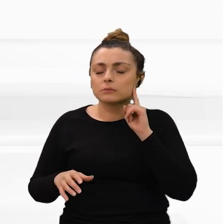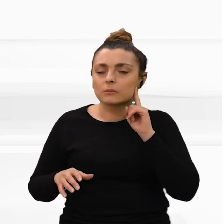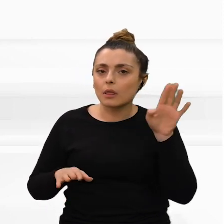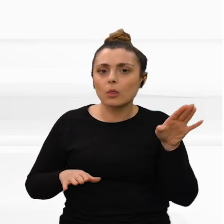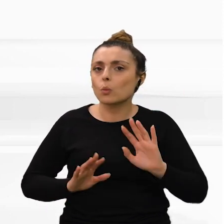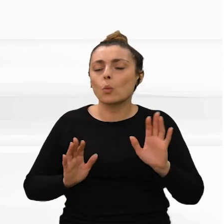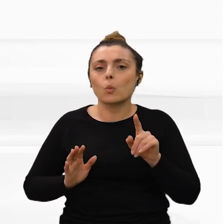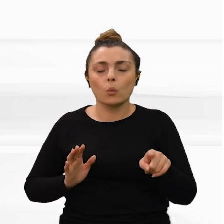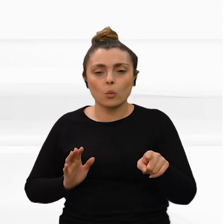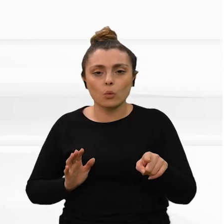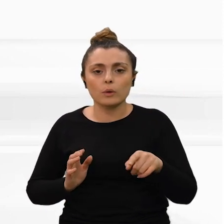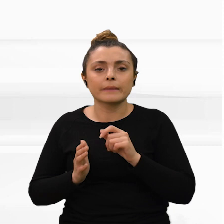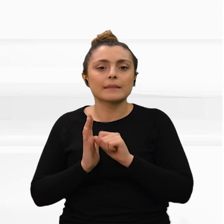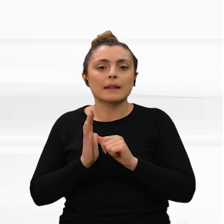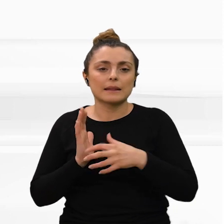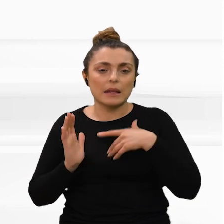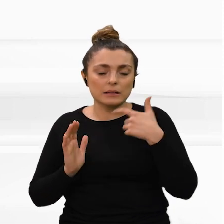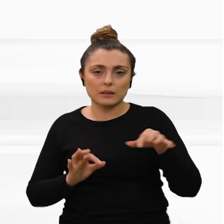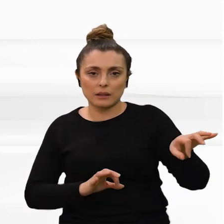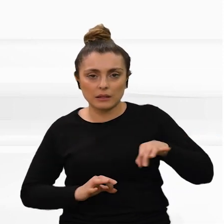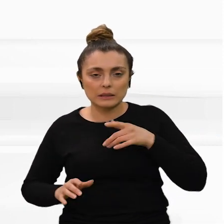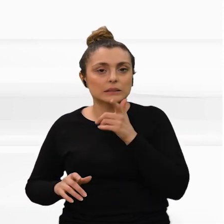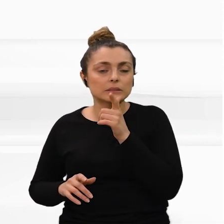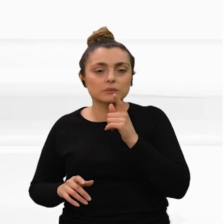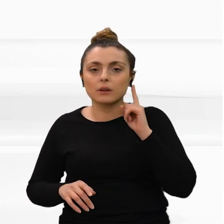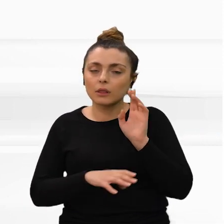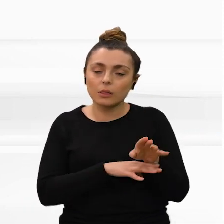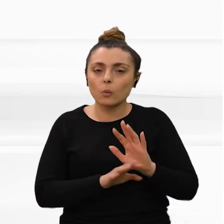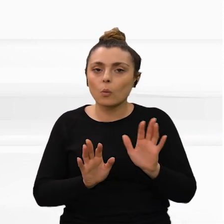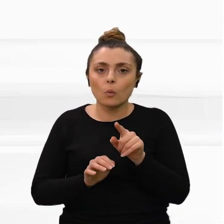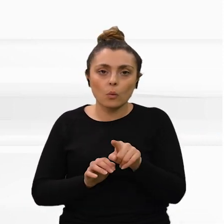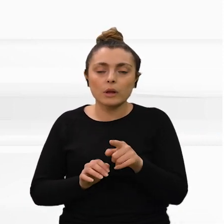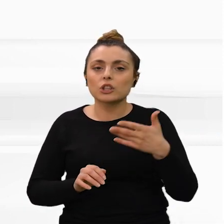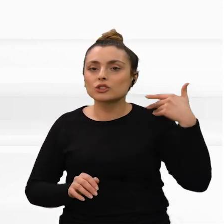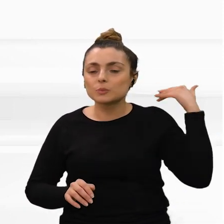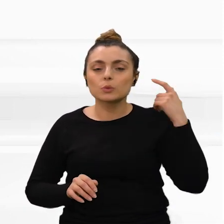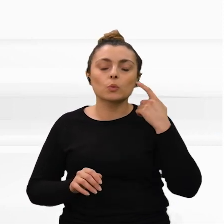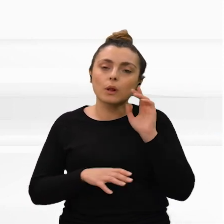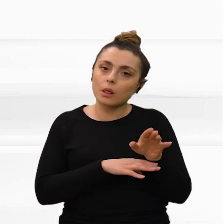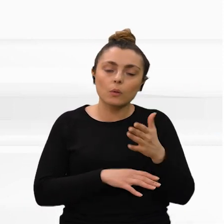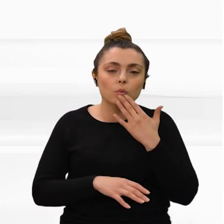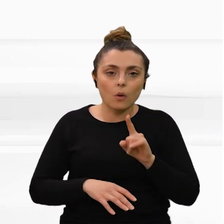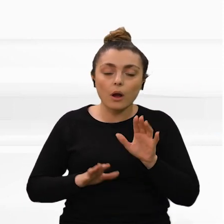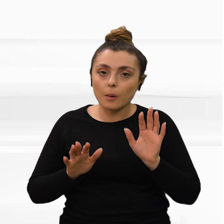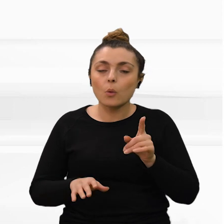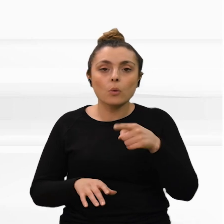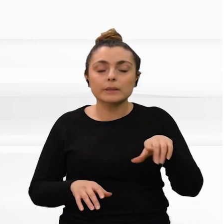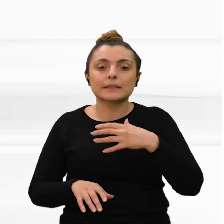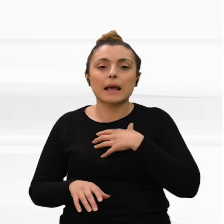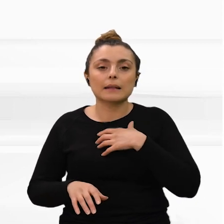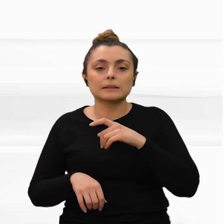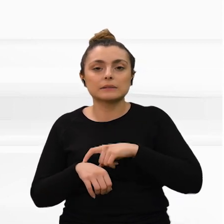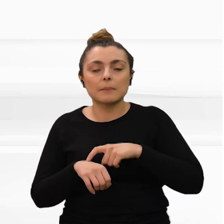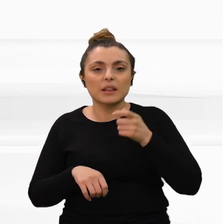kulak tıkanıyor Evet ki tarihin kendisini aktardığı seslere kulak tıkanıyor yani geçmişe kulak çıkamıyor ancak